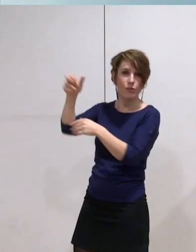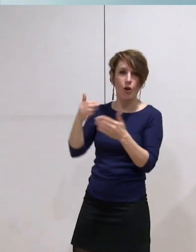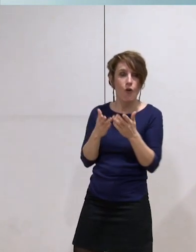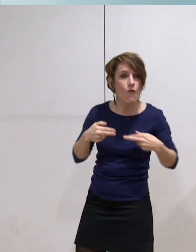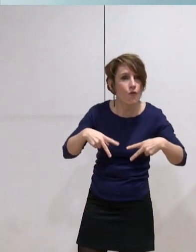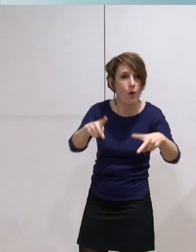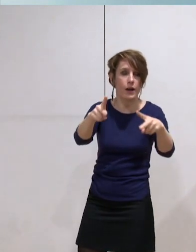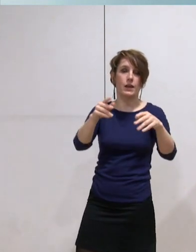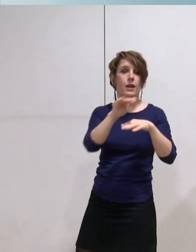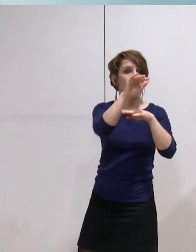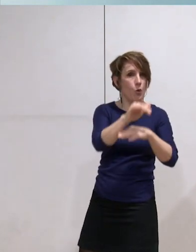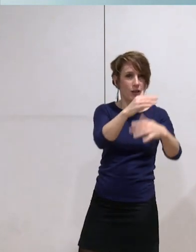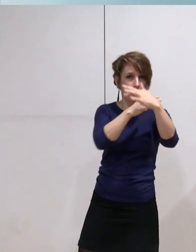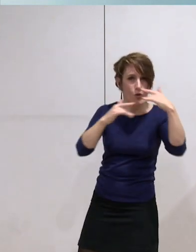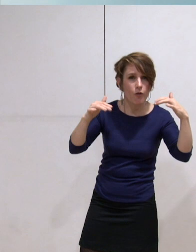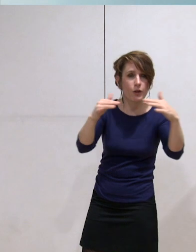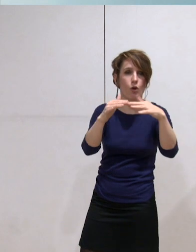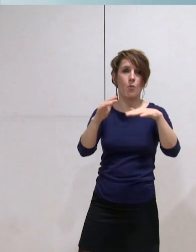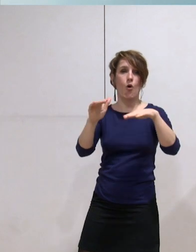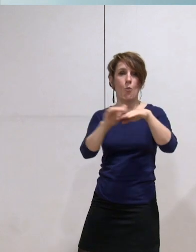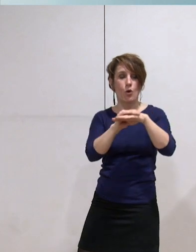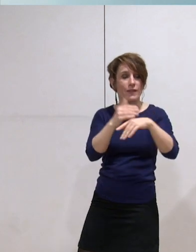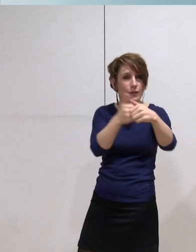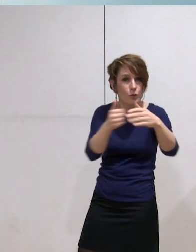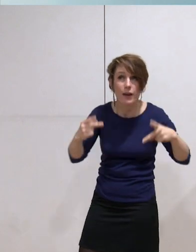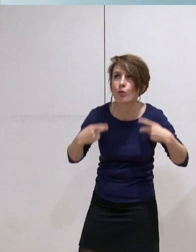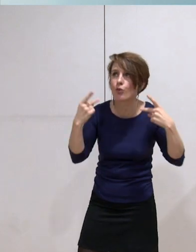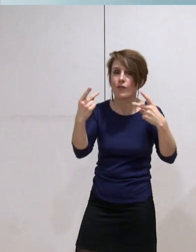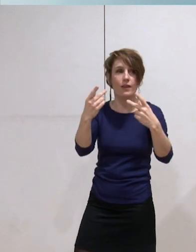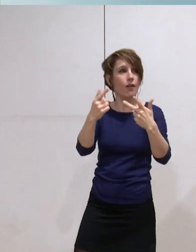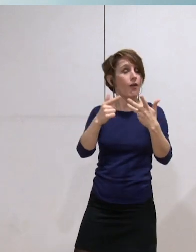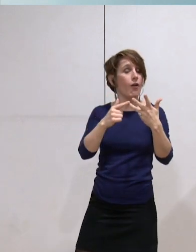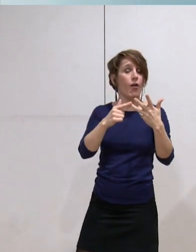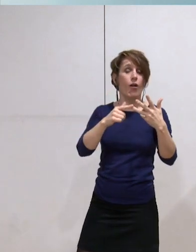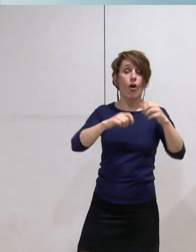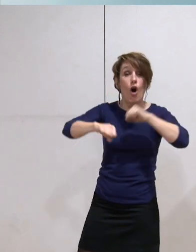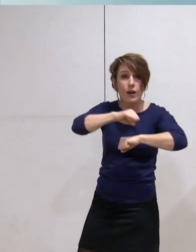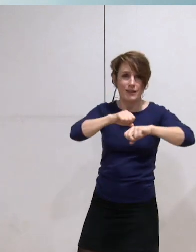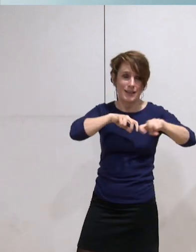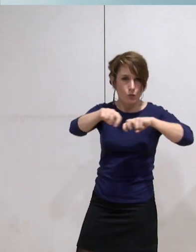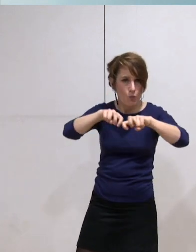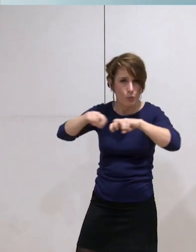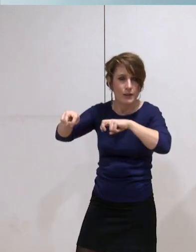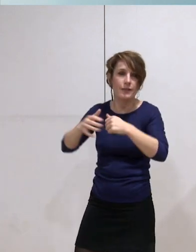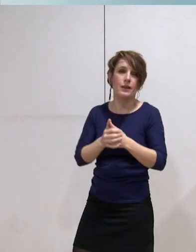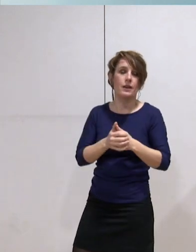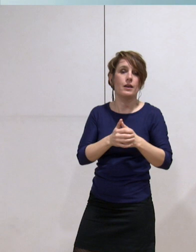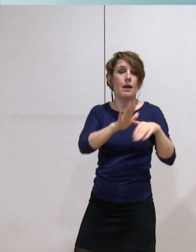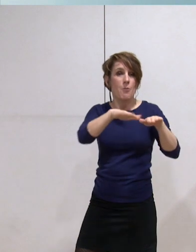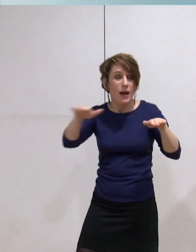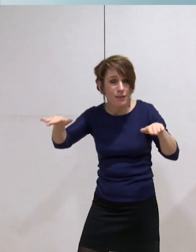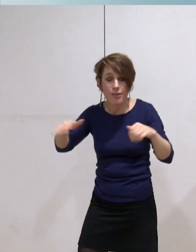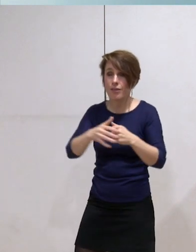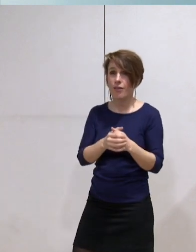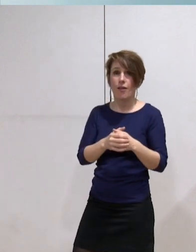protection et mise en valeur de l'environnement et de la politique du cadre de vie organisation de la mobilité parc air de stationnement plan